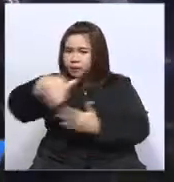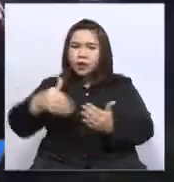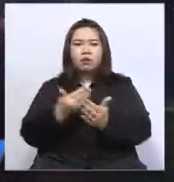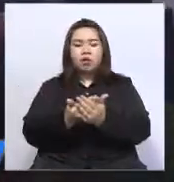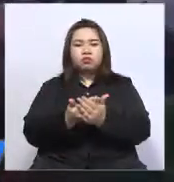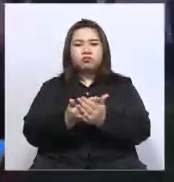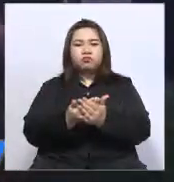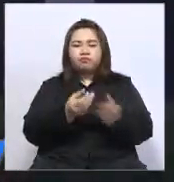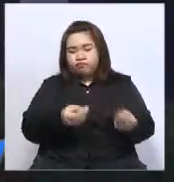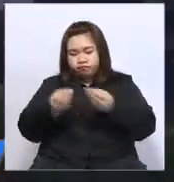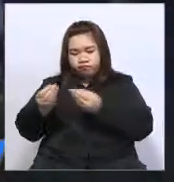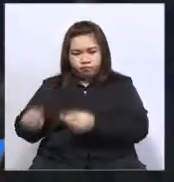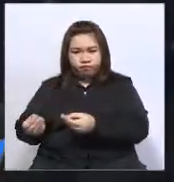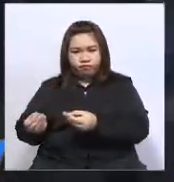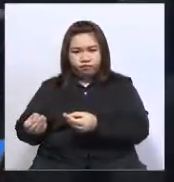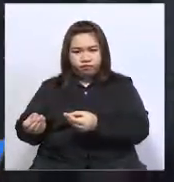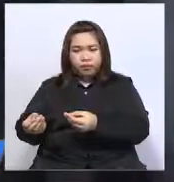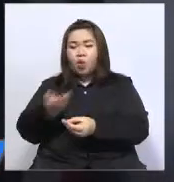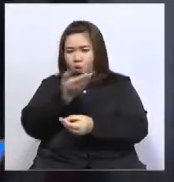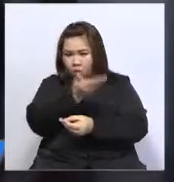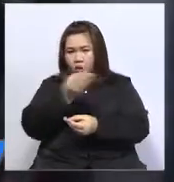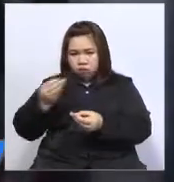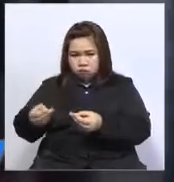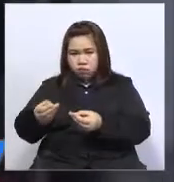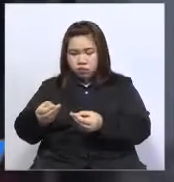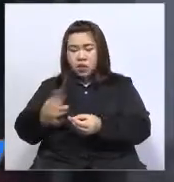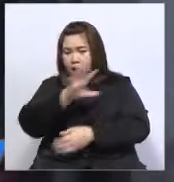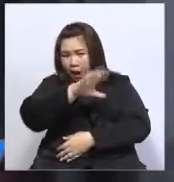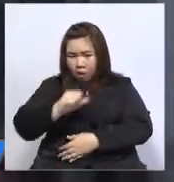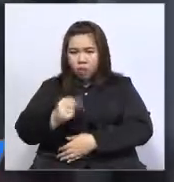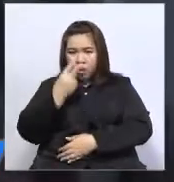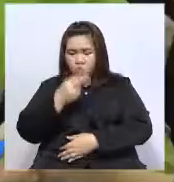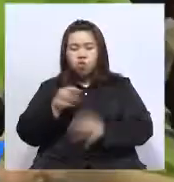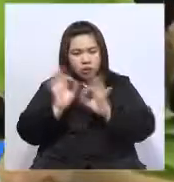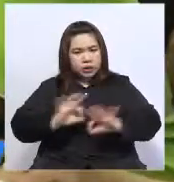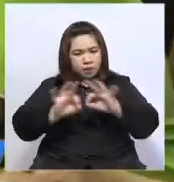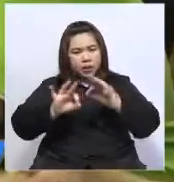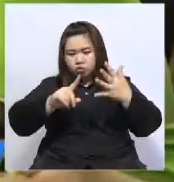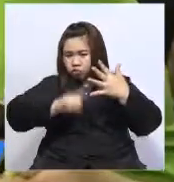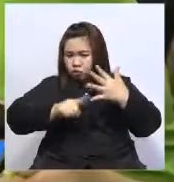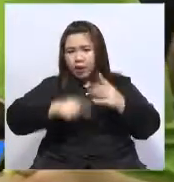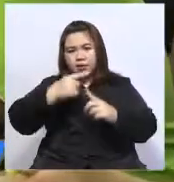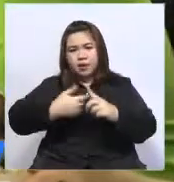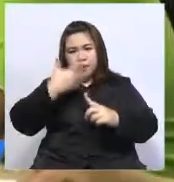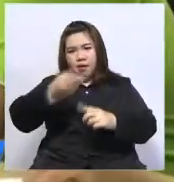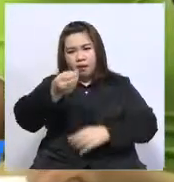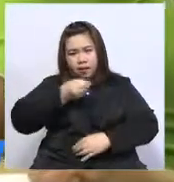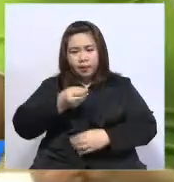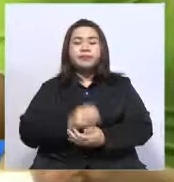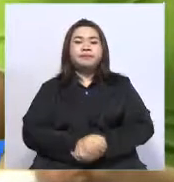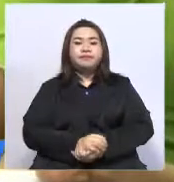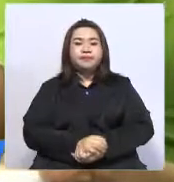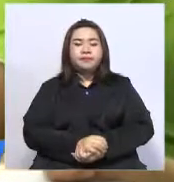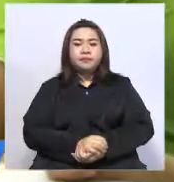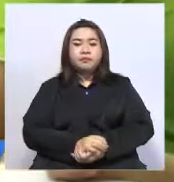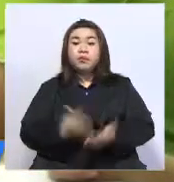กี่ยวข้องกับทางที่ทางการนั้นเรียกเอาไว้ให้ยื่นแล้วเสร็จก่อนสิ้นเดือนพฤษภาคมนี้นะครับหลักๆ